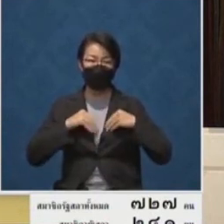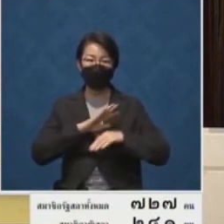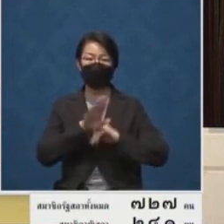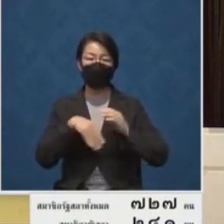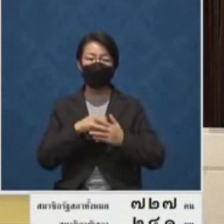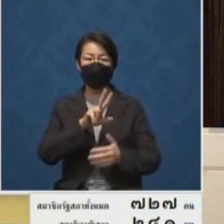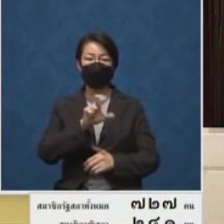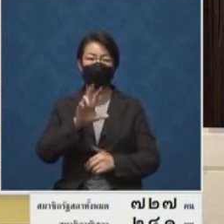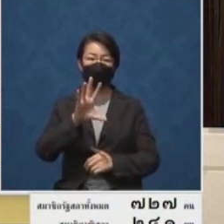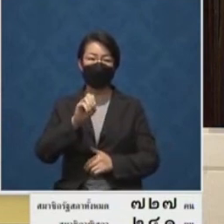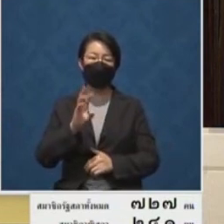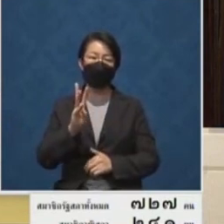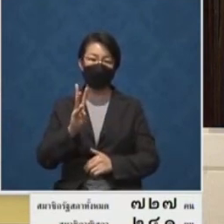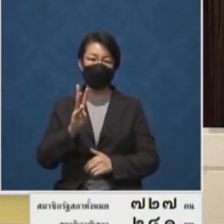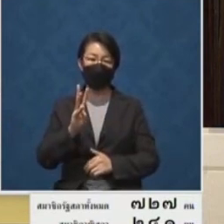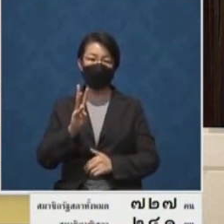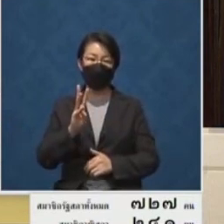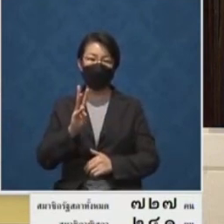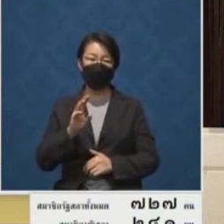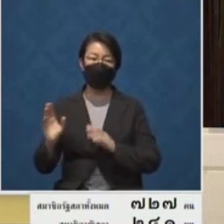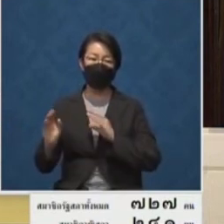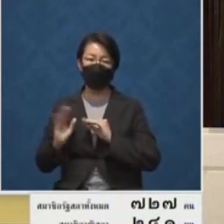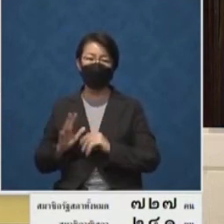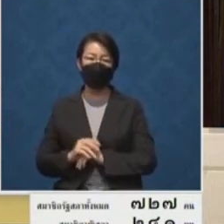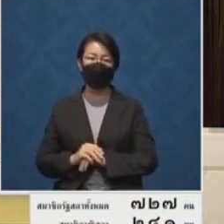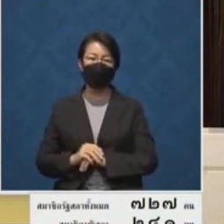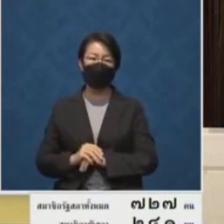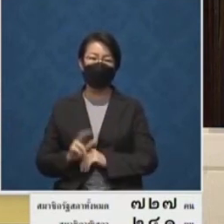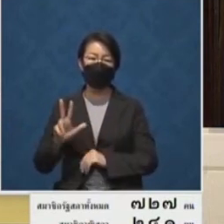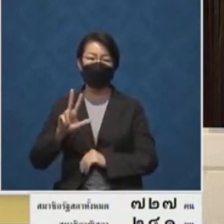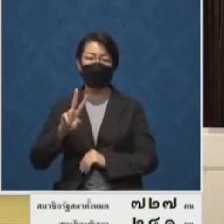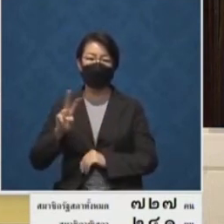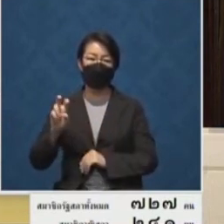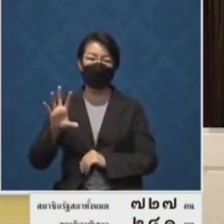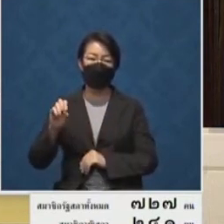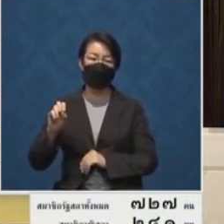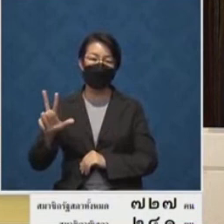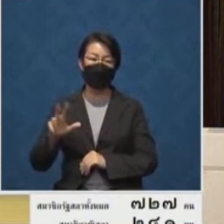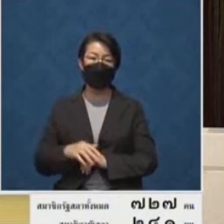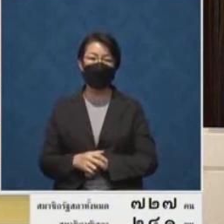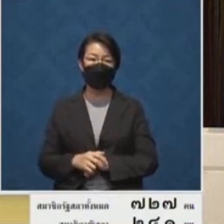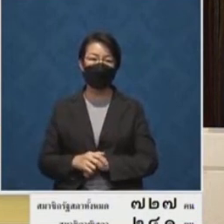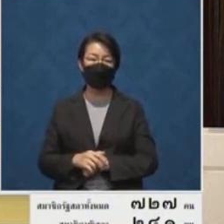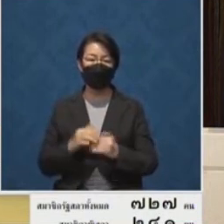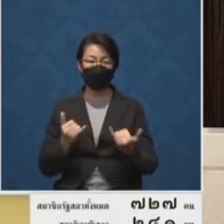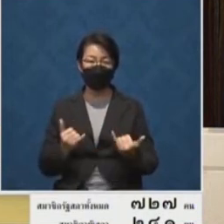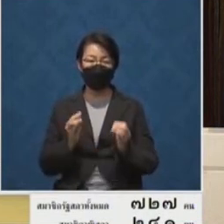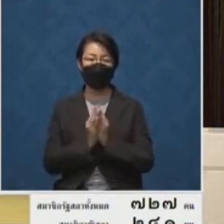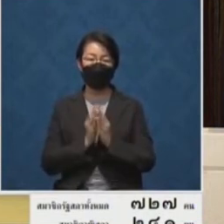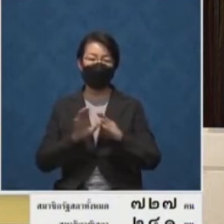ลการออกเสียงลงคะแนนนะครับรับหลักการ356คะแนนไม่รับหลัก